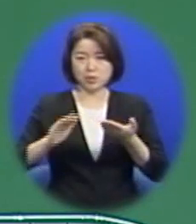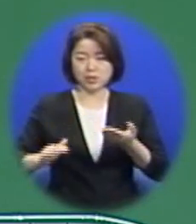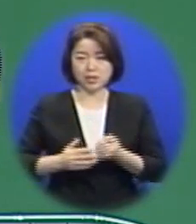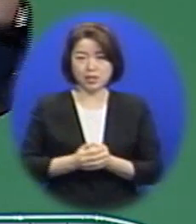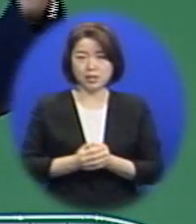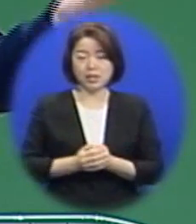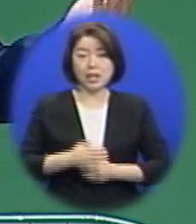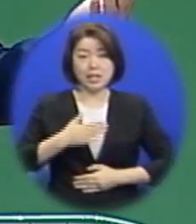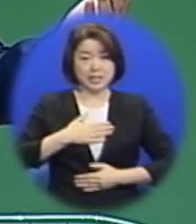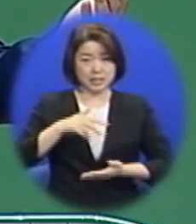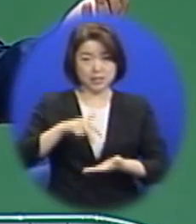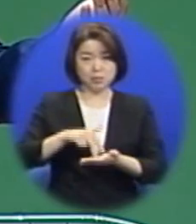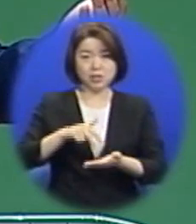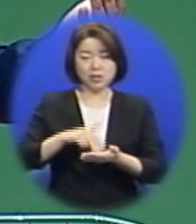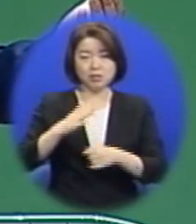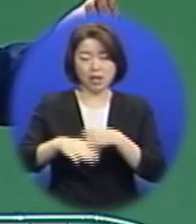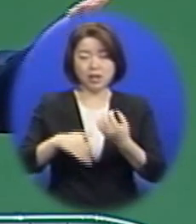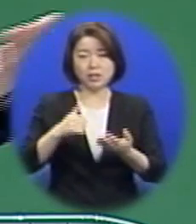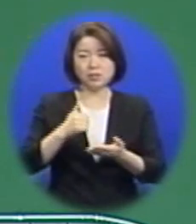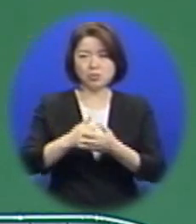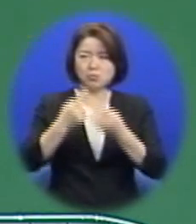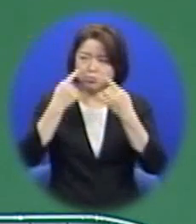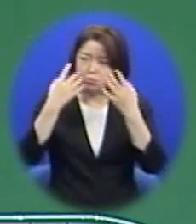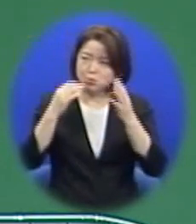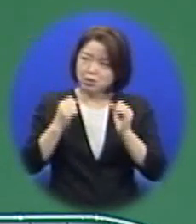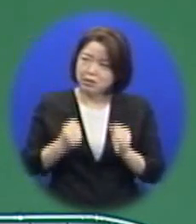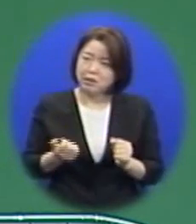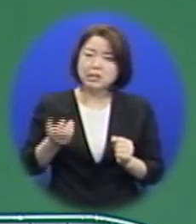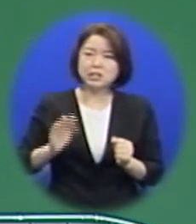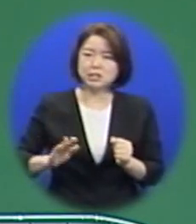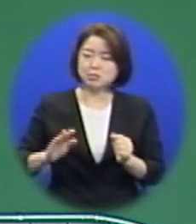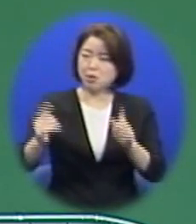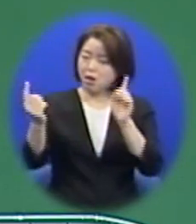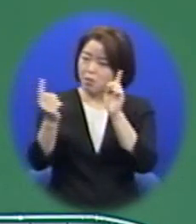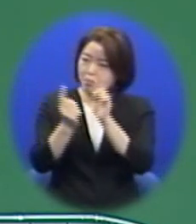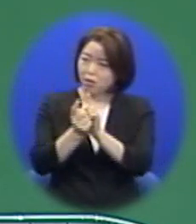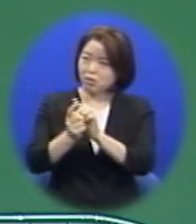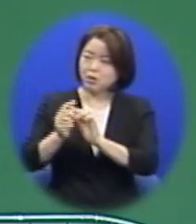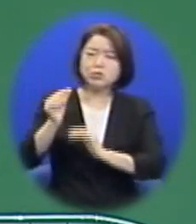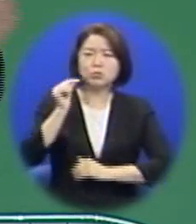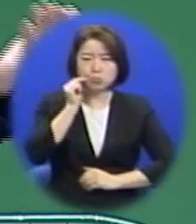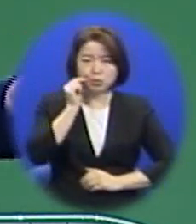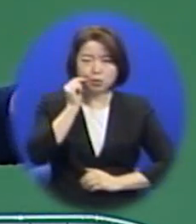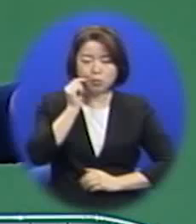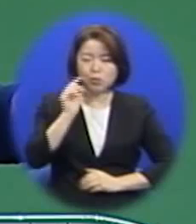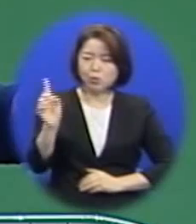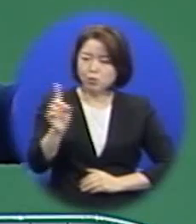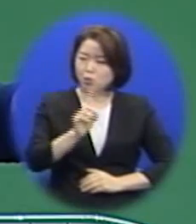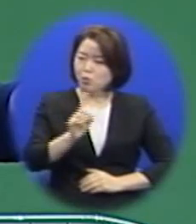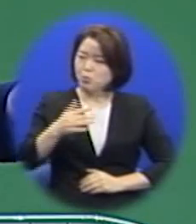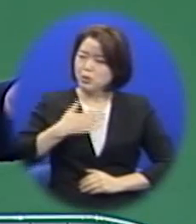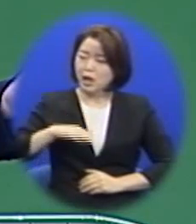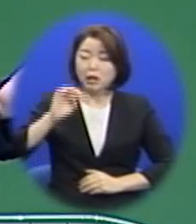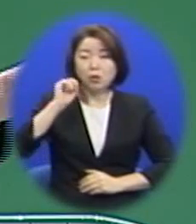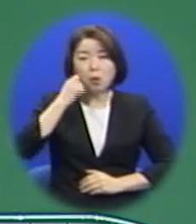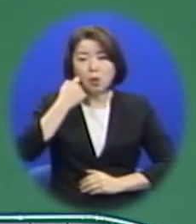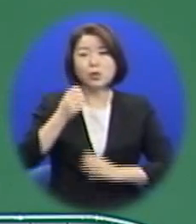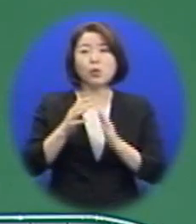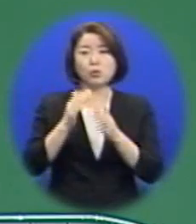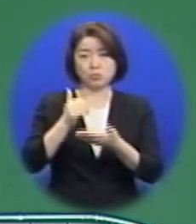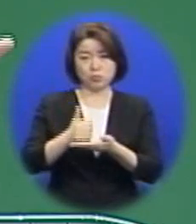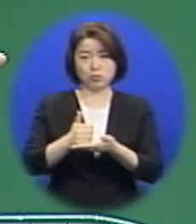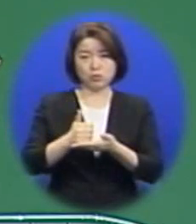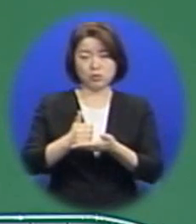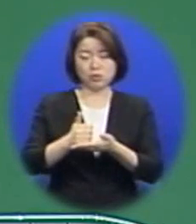하나님은 분명히 계시긴 한 것 같은데 만나지지 않는 분이시고 도무지 알기 어려운 분이고